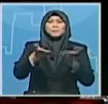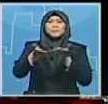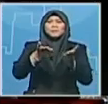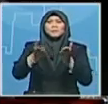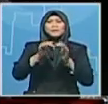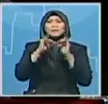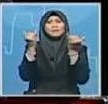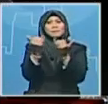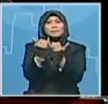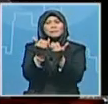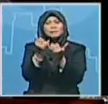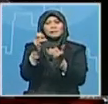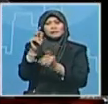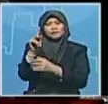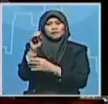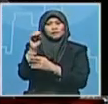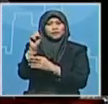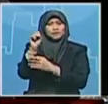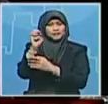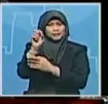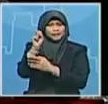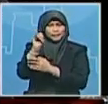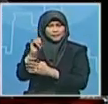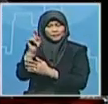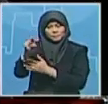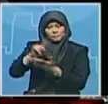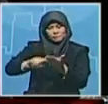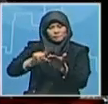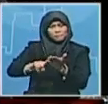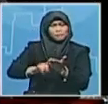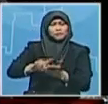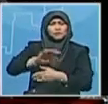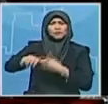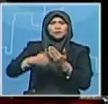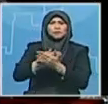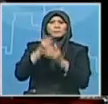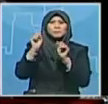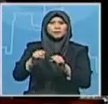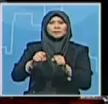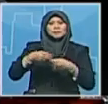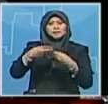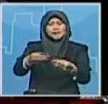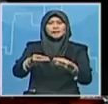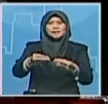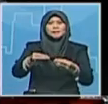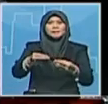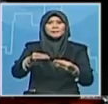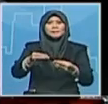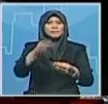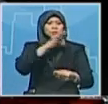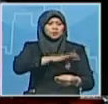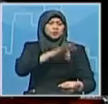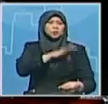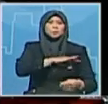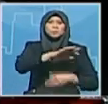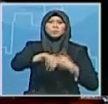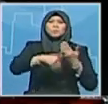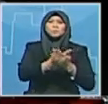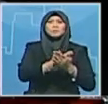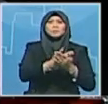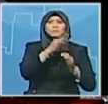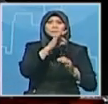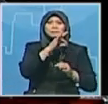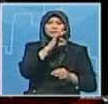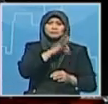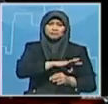syarikat konsesi. Jadi kita kena melihat keseluruhan supaya ianya memenangkan semua pihak. Tidak merugikan semua pihak. Menang-menang untuk